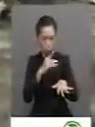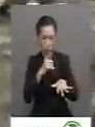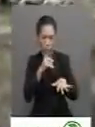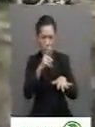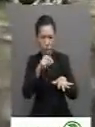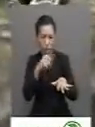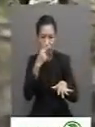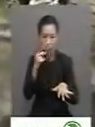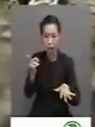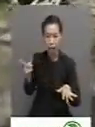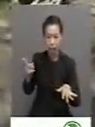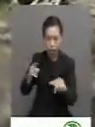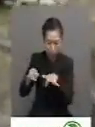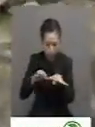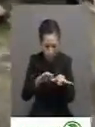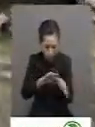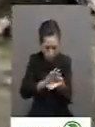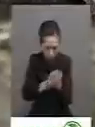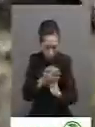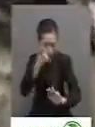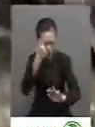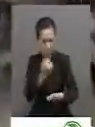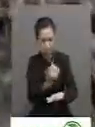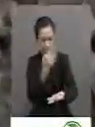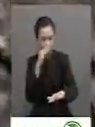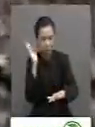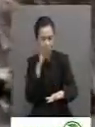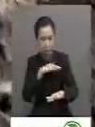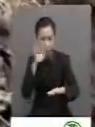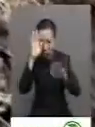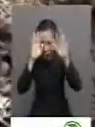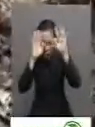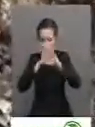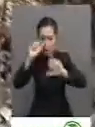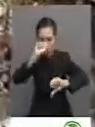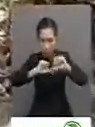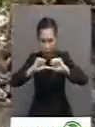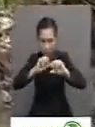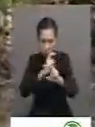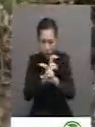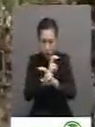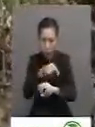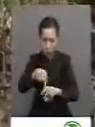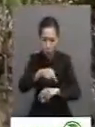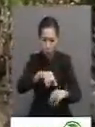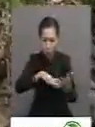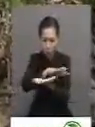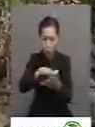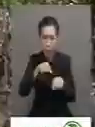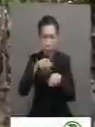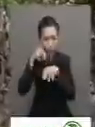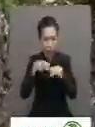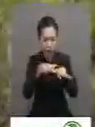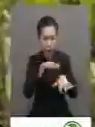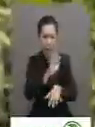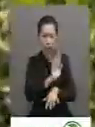ภาพน้ำเป็นแบบนี้แหละค่ะคือมีสีดำกลิ่นเหม็นฉุนคล้ายกับว่ามีสารเคมีที่ใช้ในโรงงานอุตสาหกรรมปนเปื้อนมาก็เล